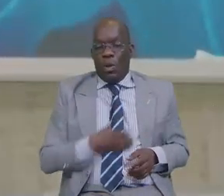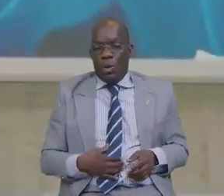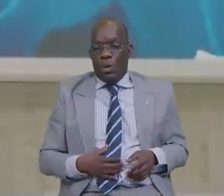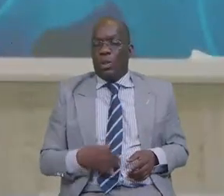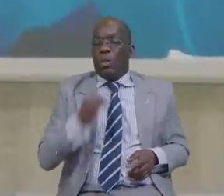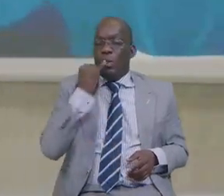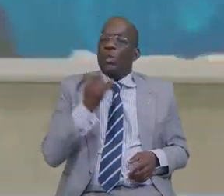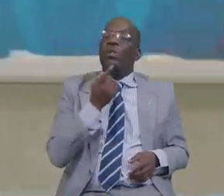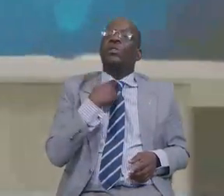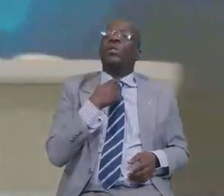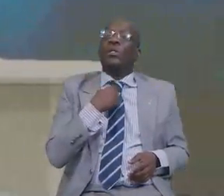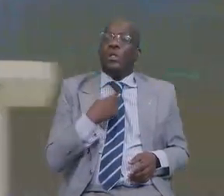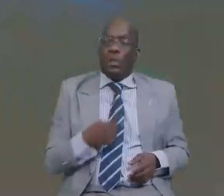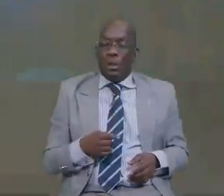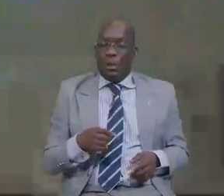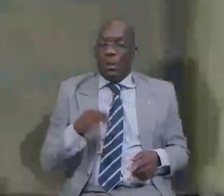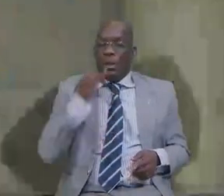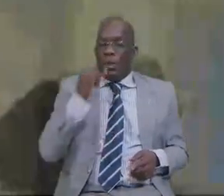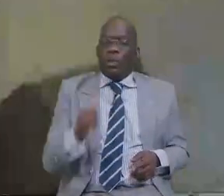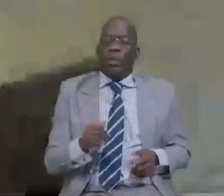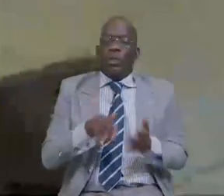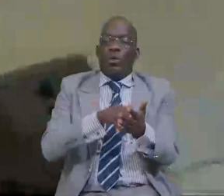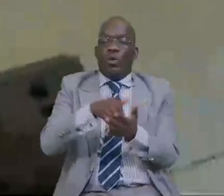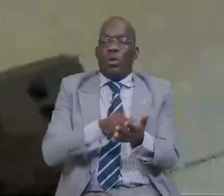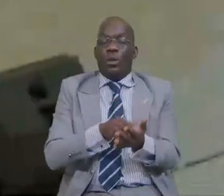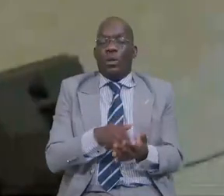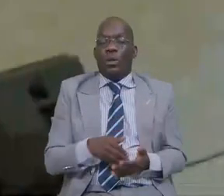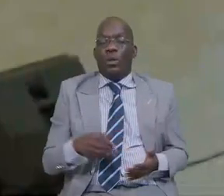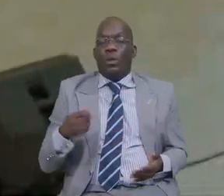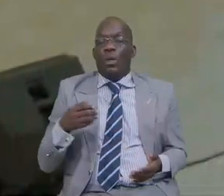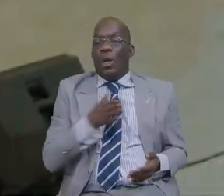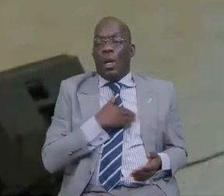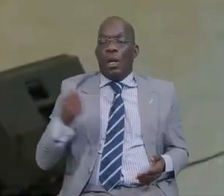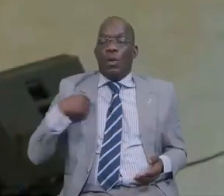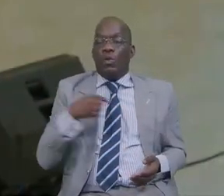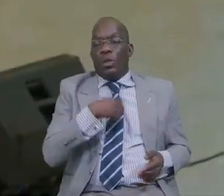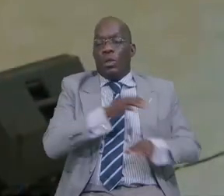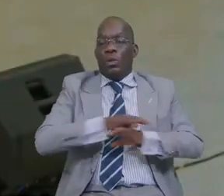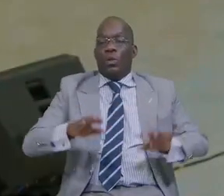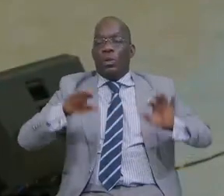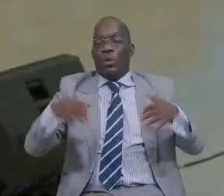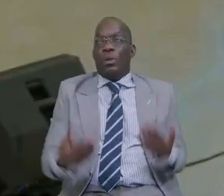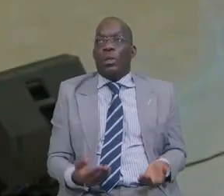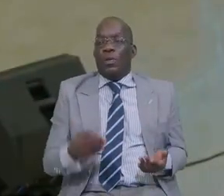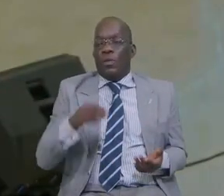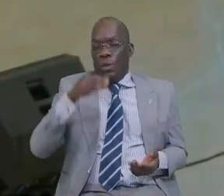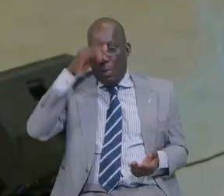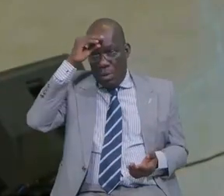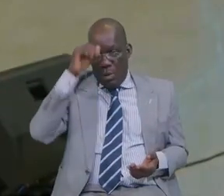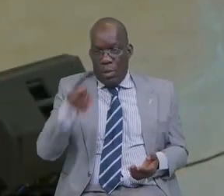l'homme intérieur a soif, il est faible et nous ne lui donnons